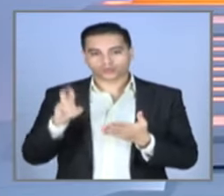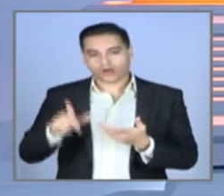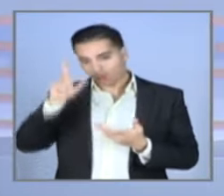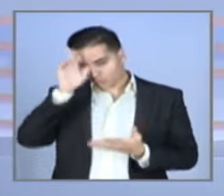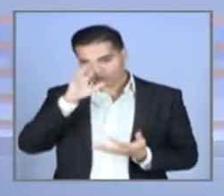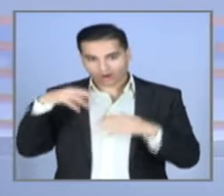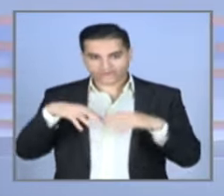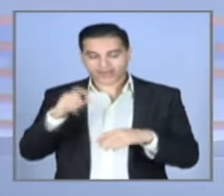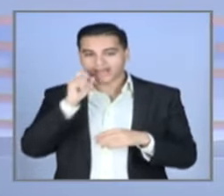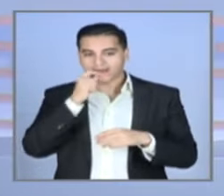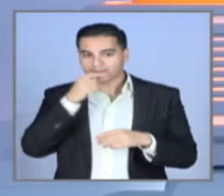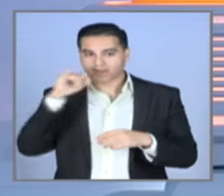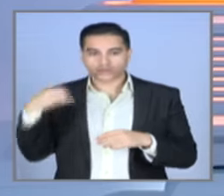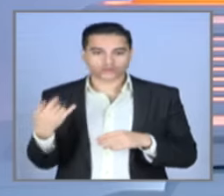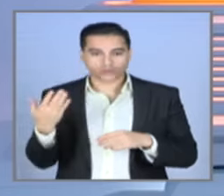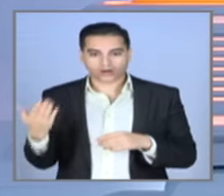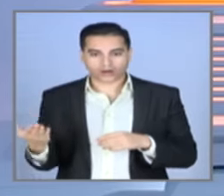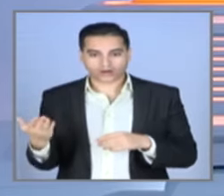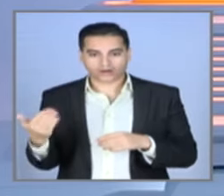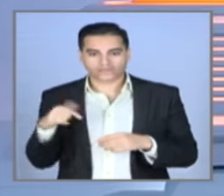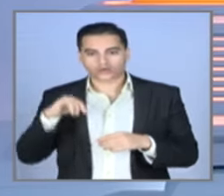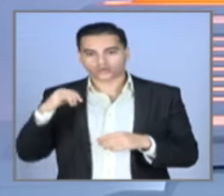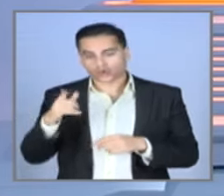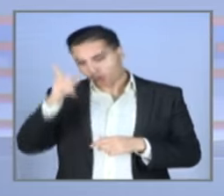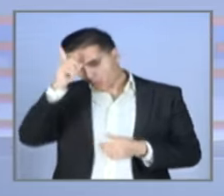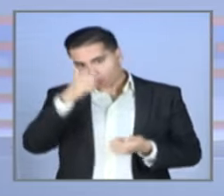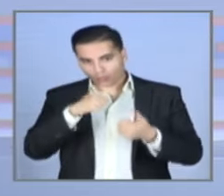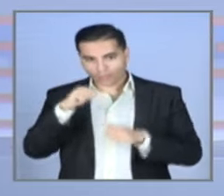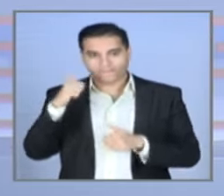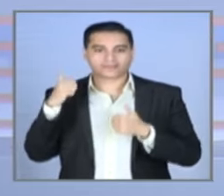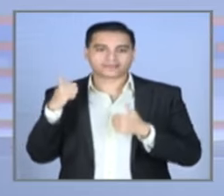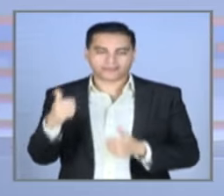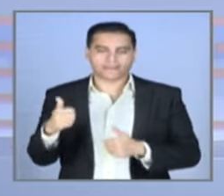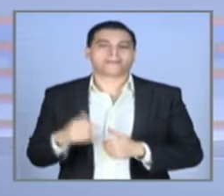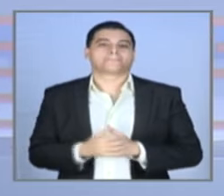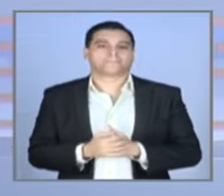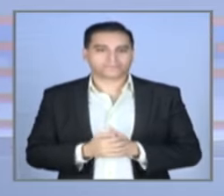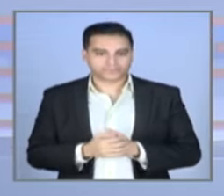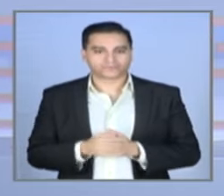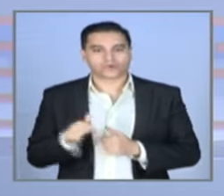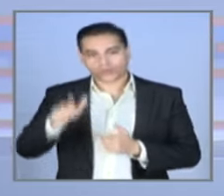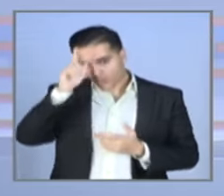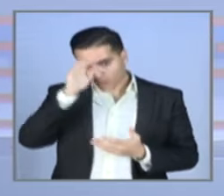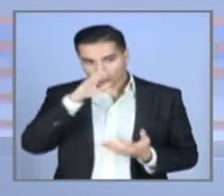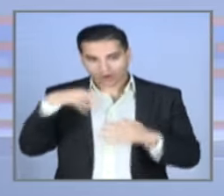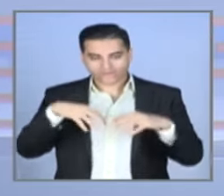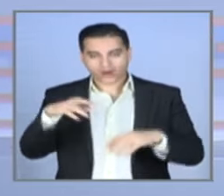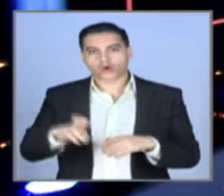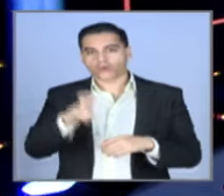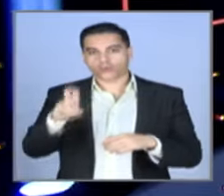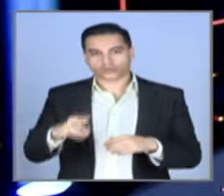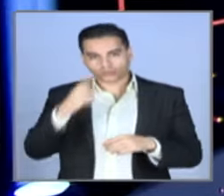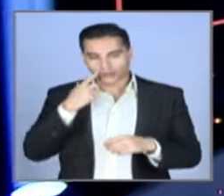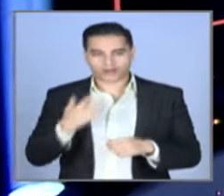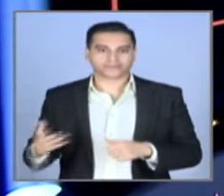الجغرافيا، إمتى الجوكر يا مصطفى؟ الجوكر في العلوم. في العلوم، تمام. جغرافيا، والسؤال هو